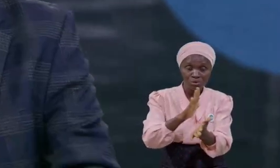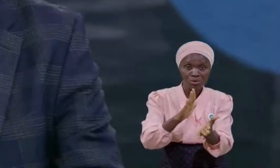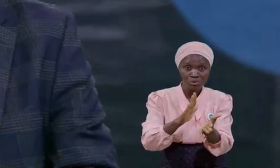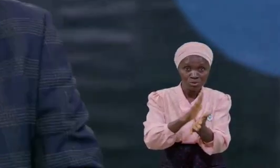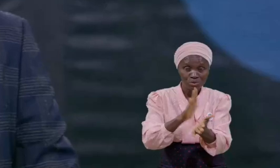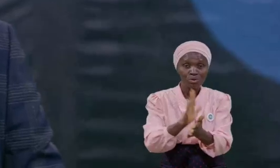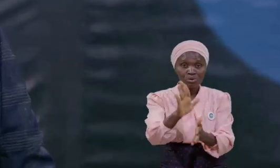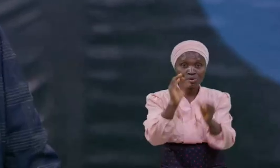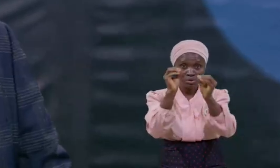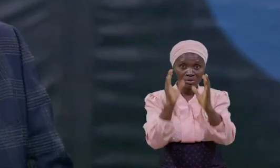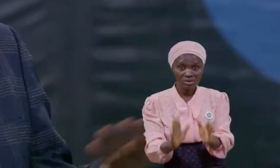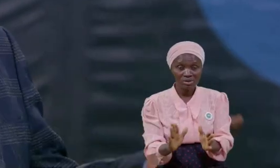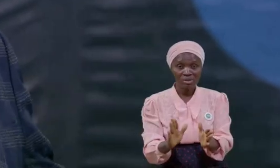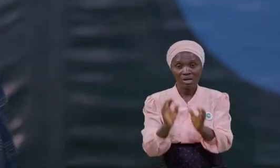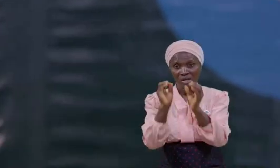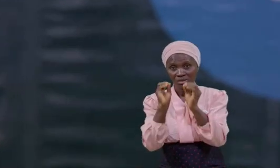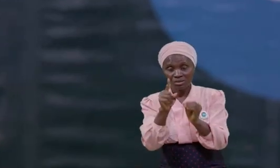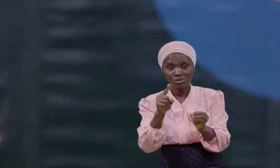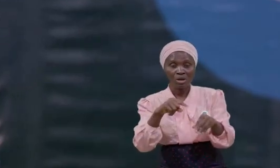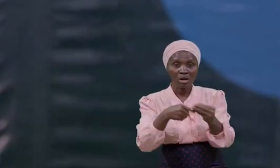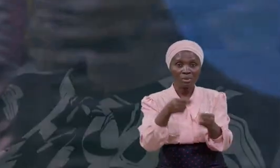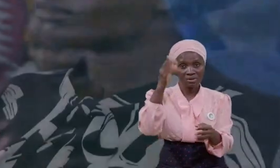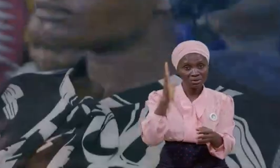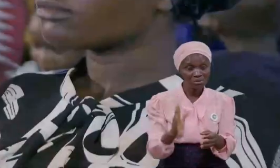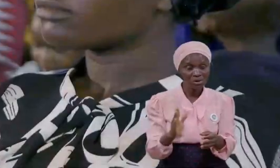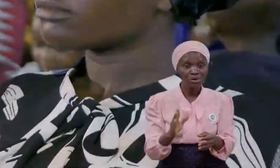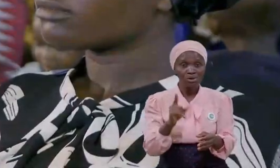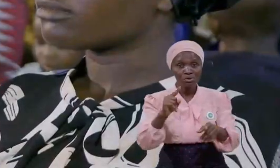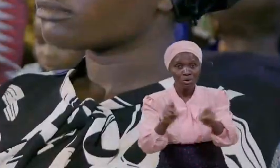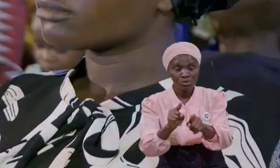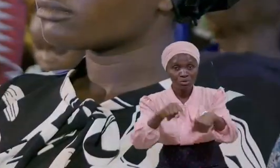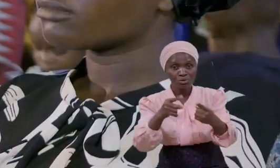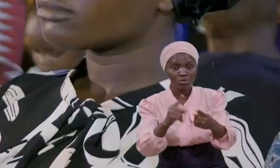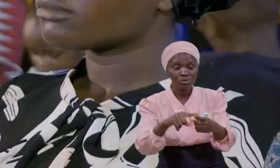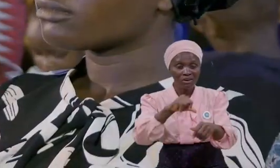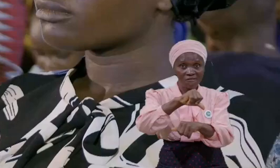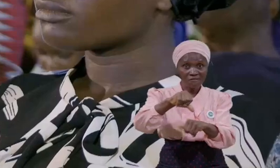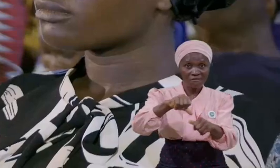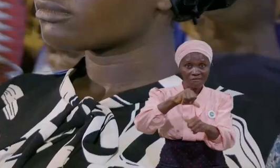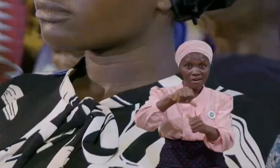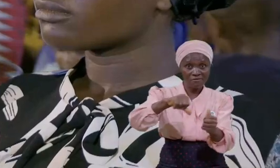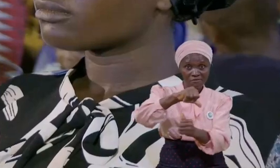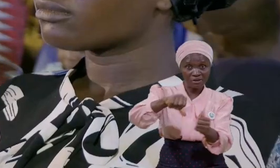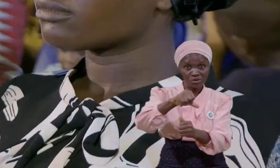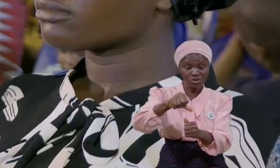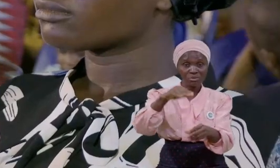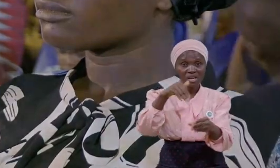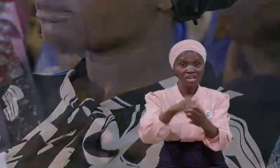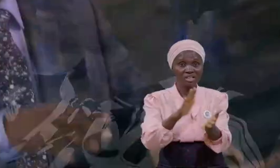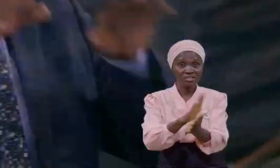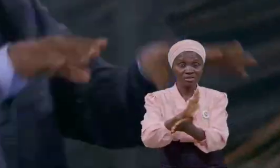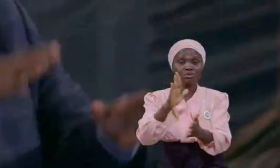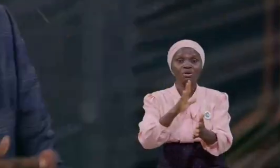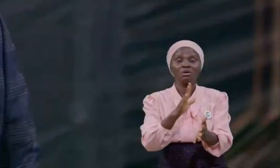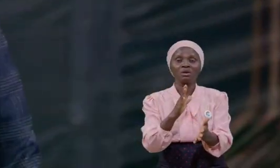appelle communion chrétienne. Et tu participes à la communion. Peut-être au secondaire, tu as participé. On dit, oh, c'est